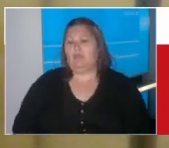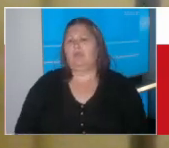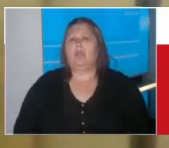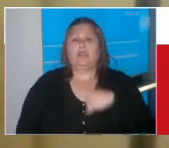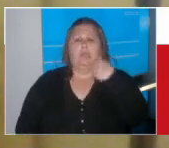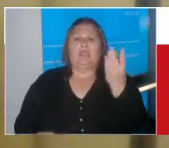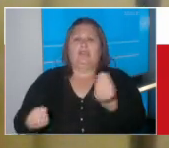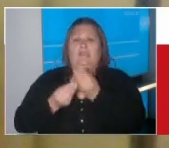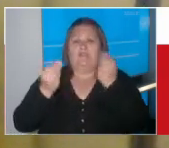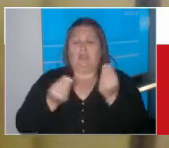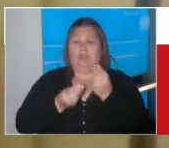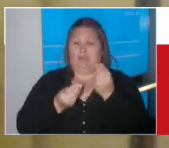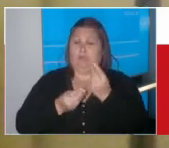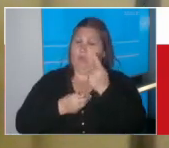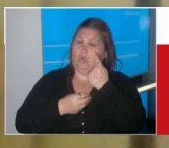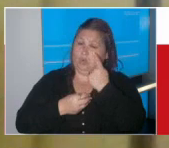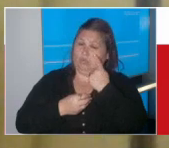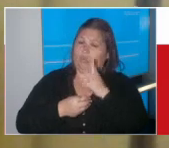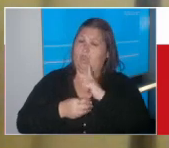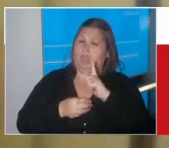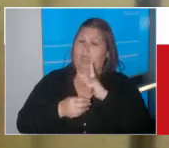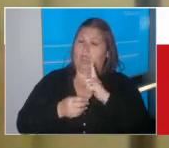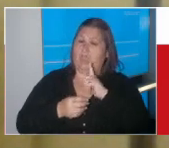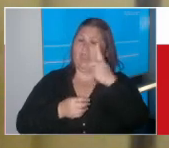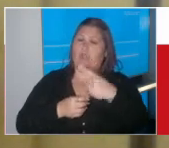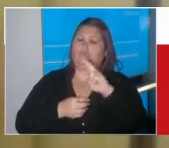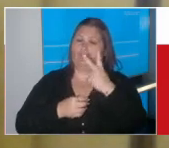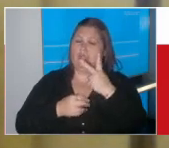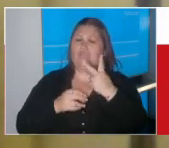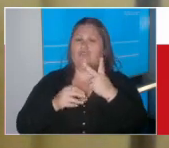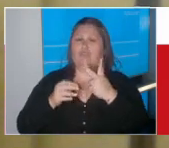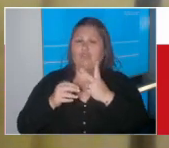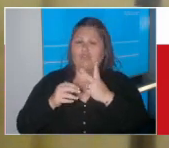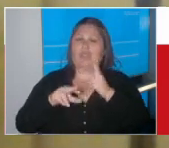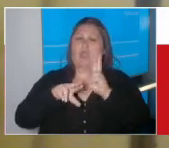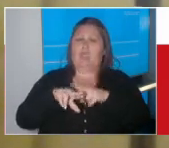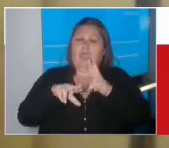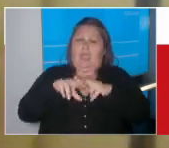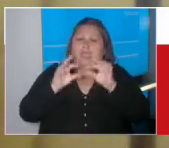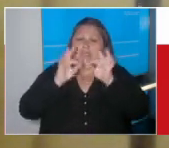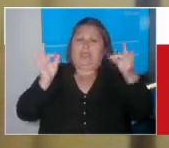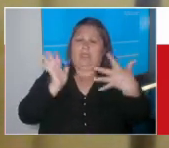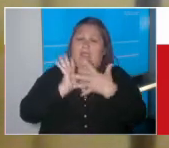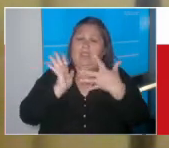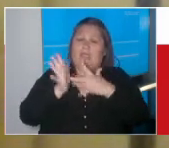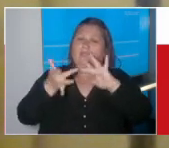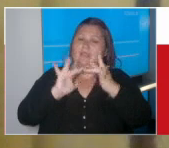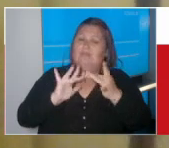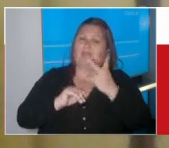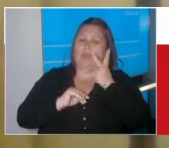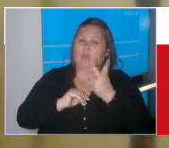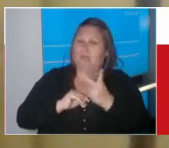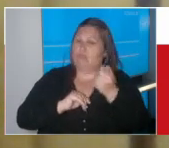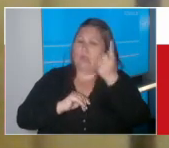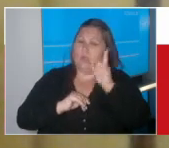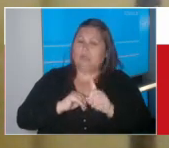קודם כל בואי נחכה ליום שני, שאז תתחיל החקירה הנגדית, וכמו שאנחנו יודעים, אנחנו לא יודעים